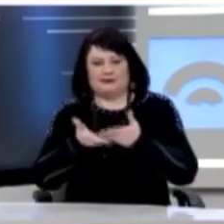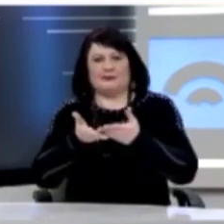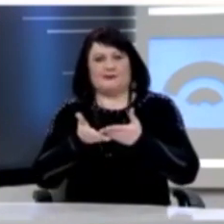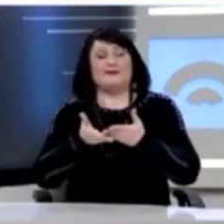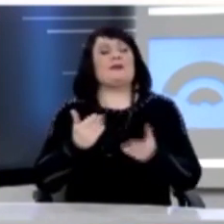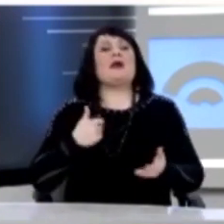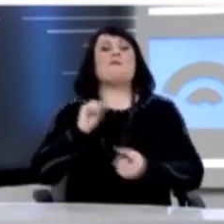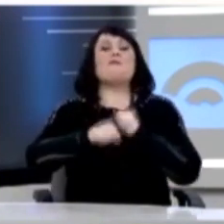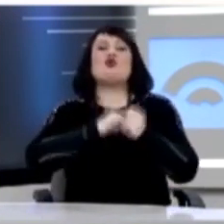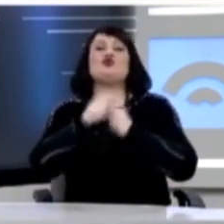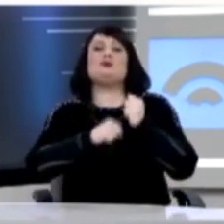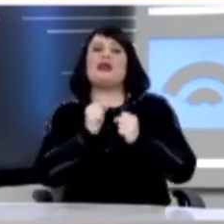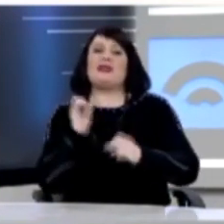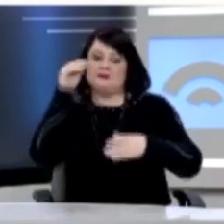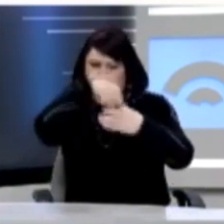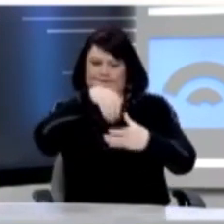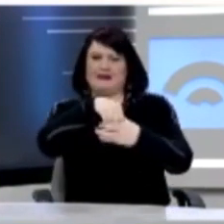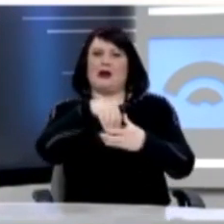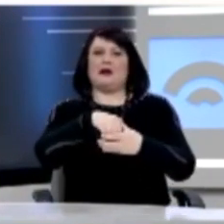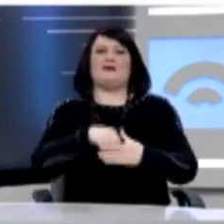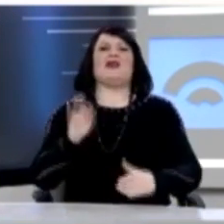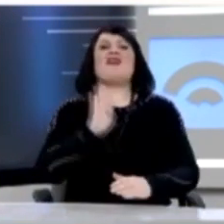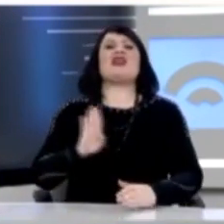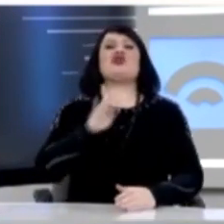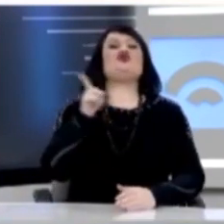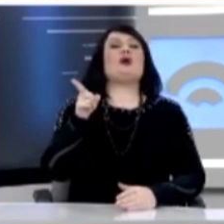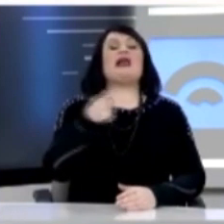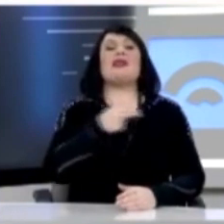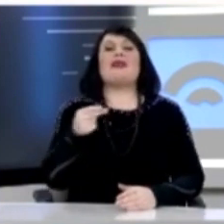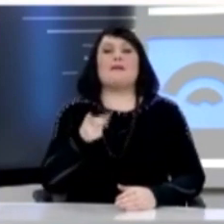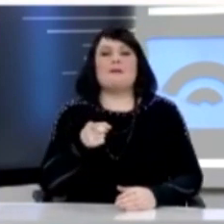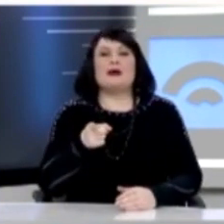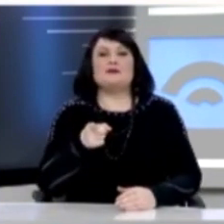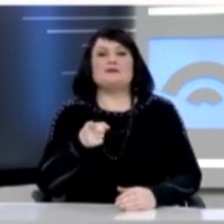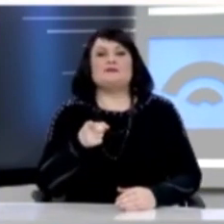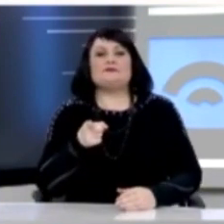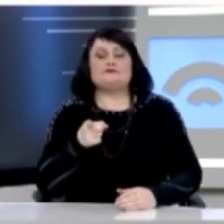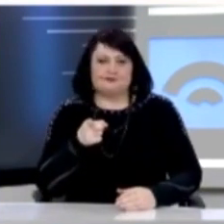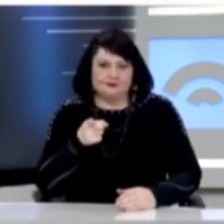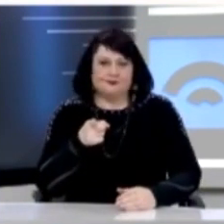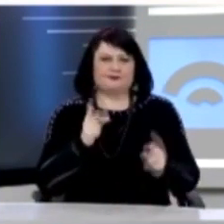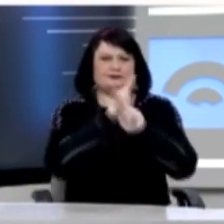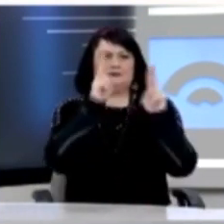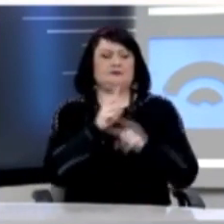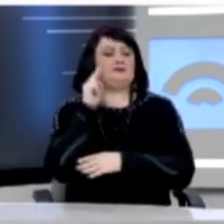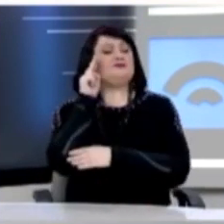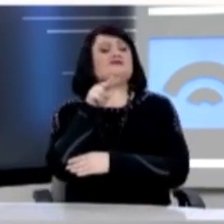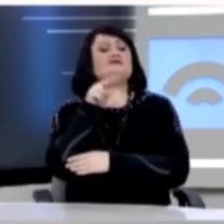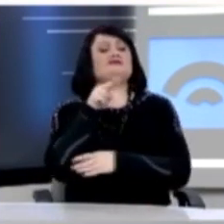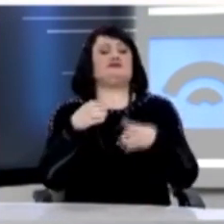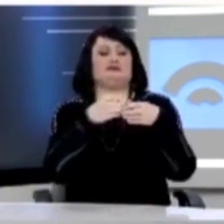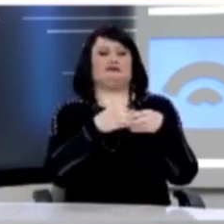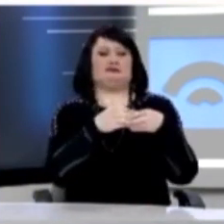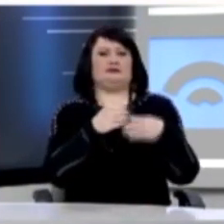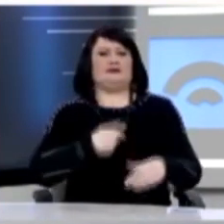στην προσπάθειά της να επέμβει και αυτή στα εσωτερικά της Βενεζουέλας, μέσω ενός σχήματος διεθνούς επιτροπίας με χώρες